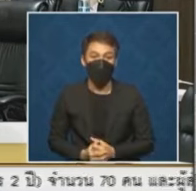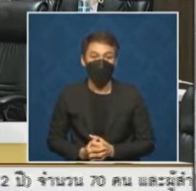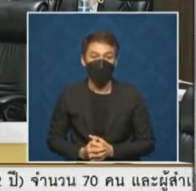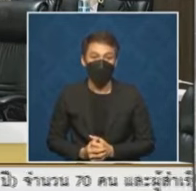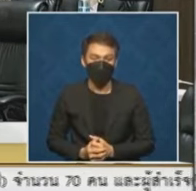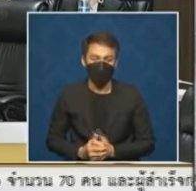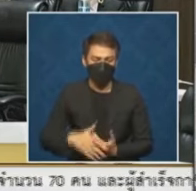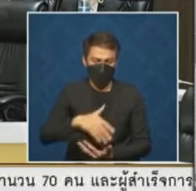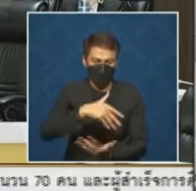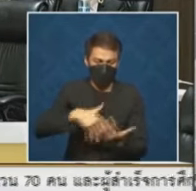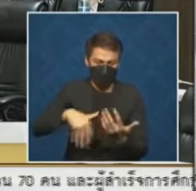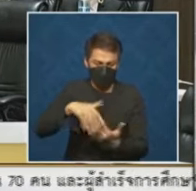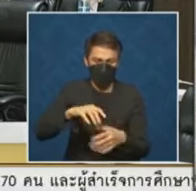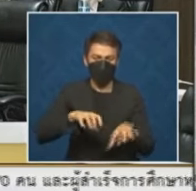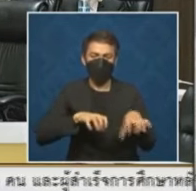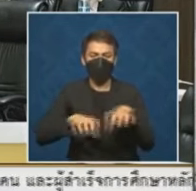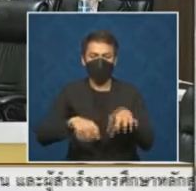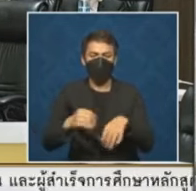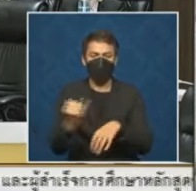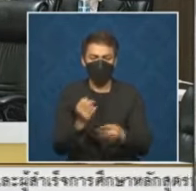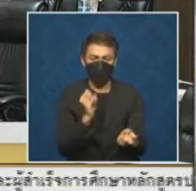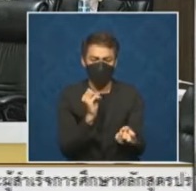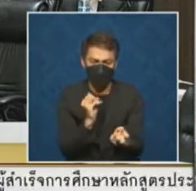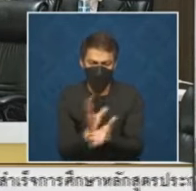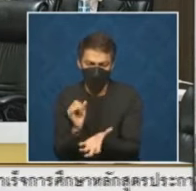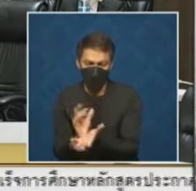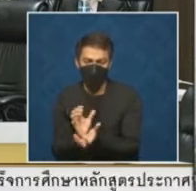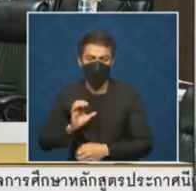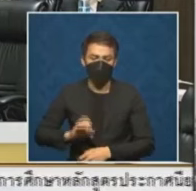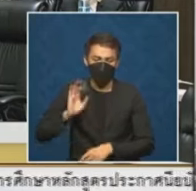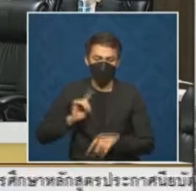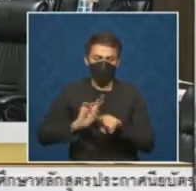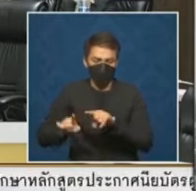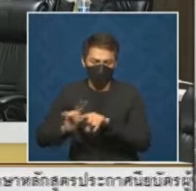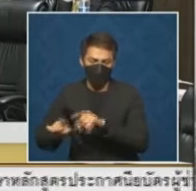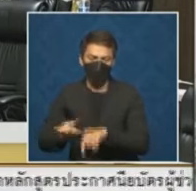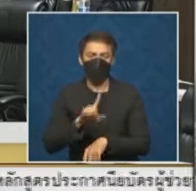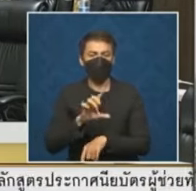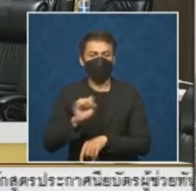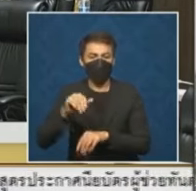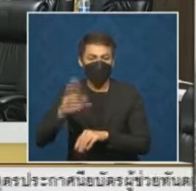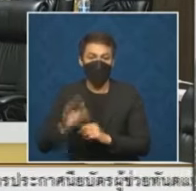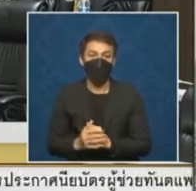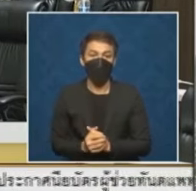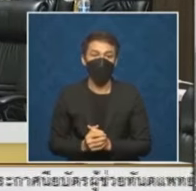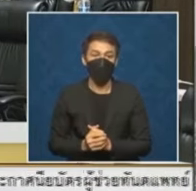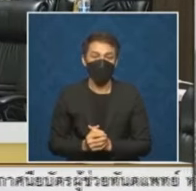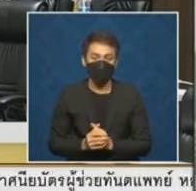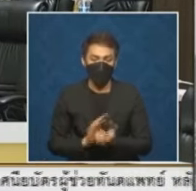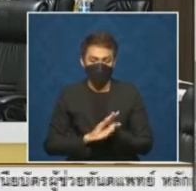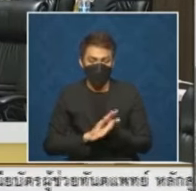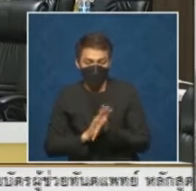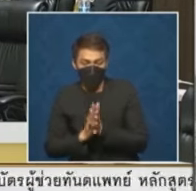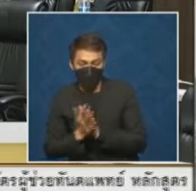คลับเฮาส์ไปแย่งหมานอนตากแอร์หน้าเซเว่นหลบสอนพระรามจะเป็นสีมงคลกับชีวิตกว่